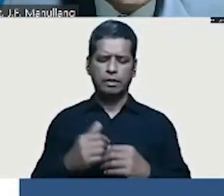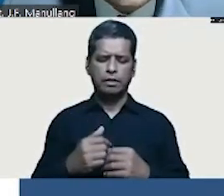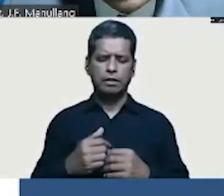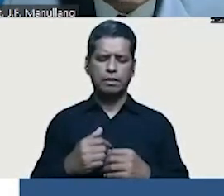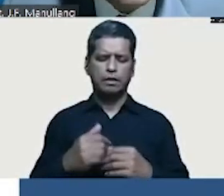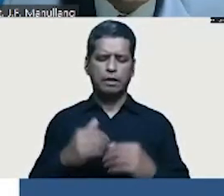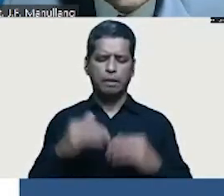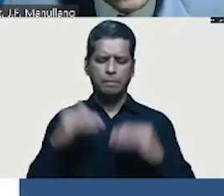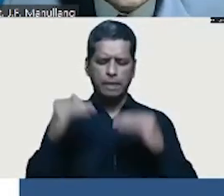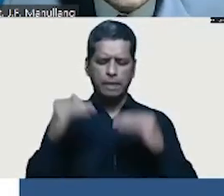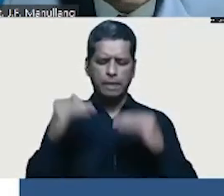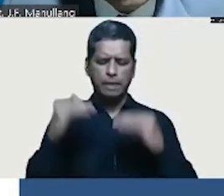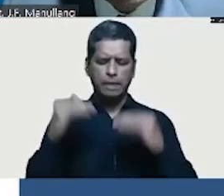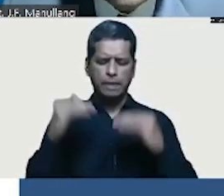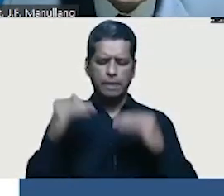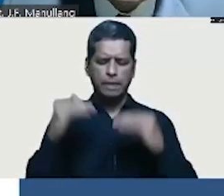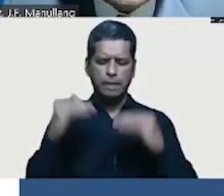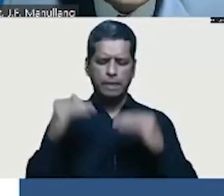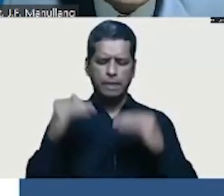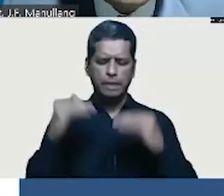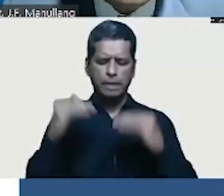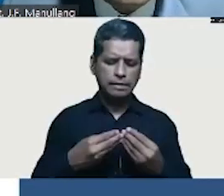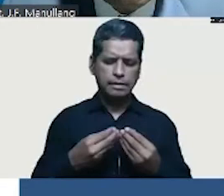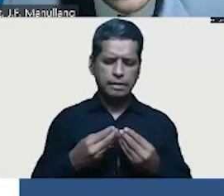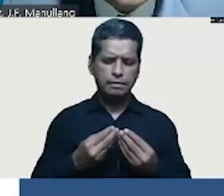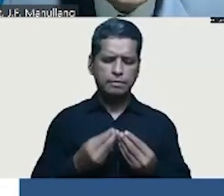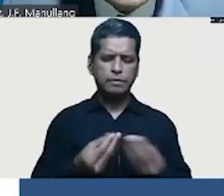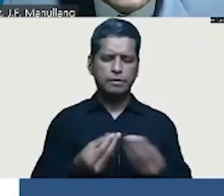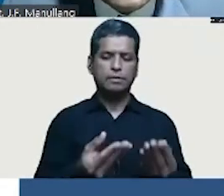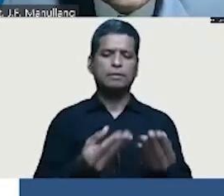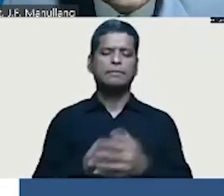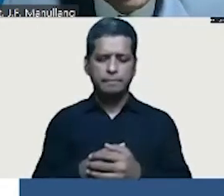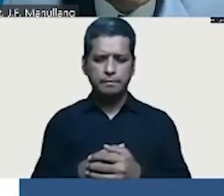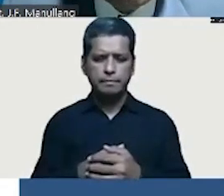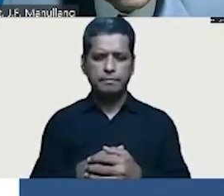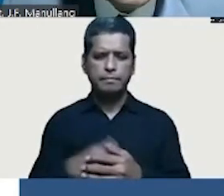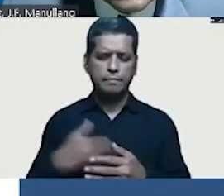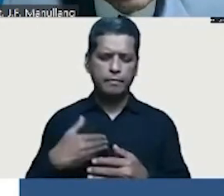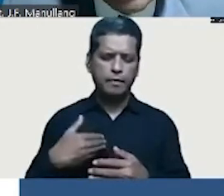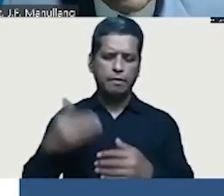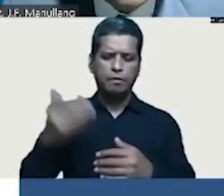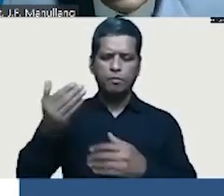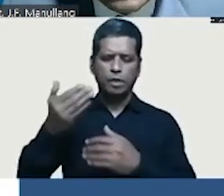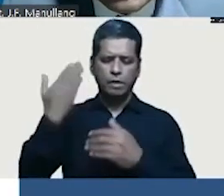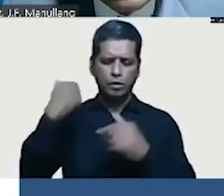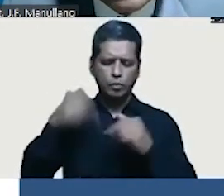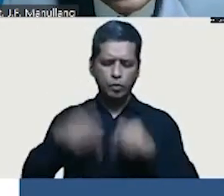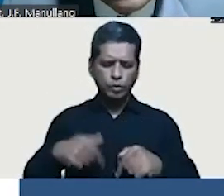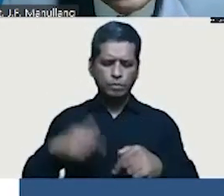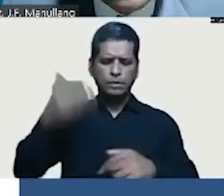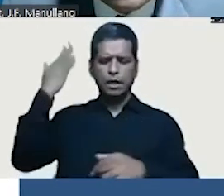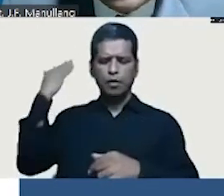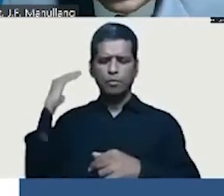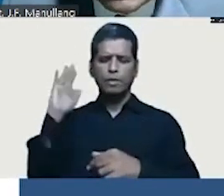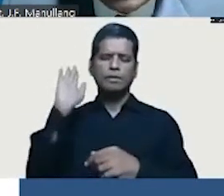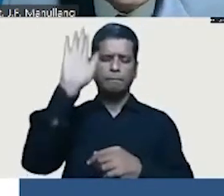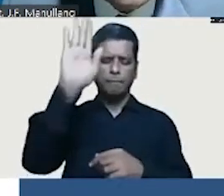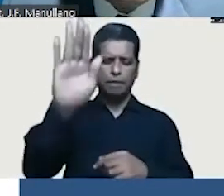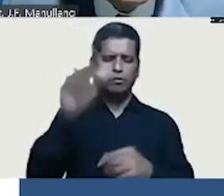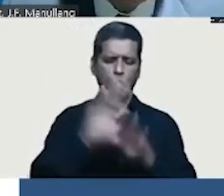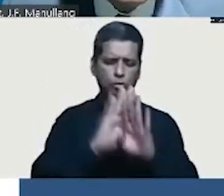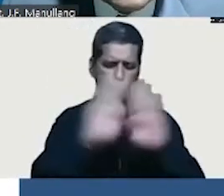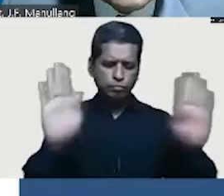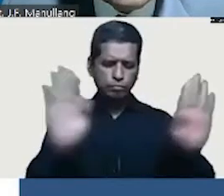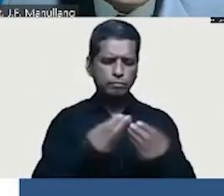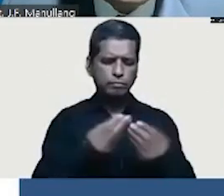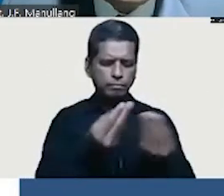dan bagimu tidak ada kegelapan semuanya terang baik masa kini masa lalu dan masa mendatang dan engkau